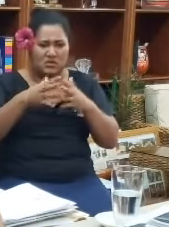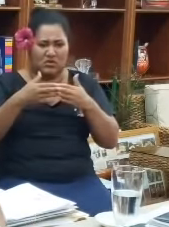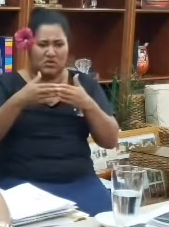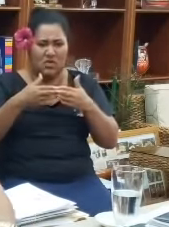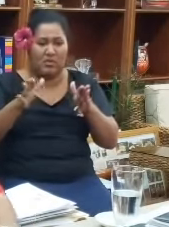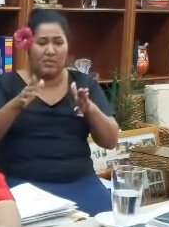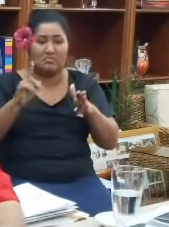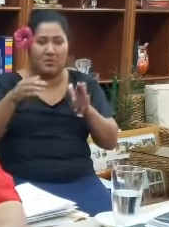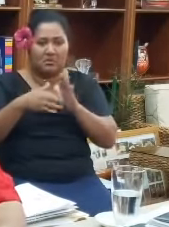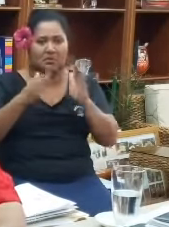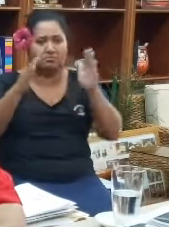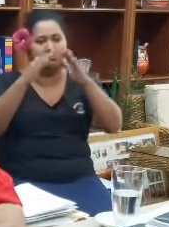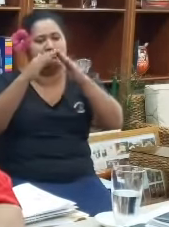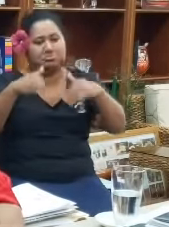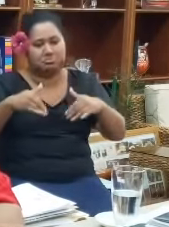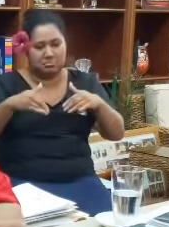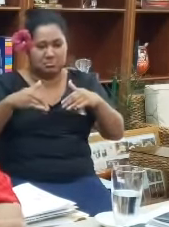male pela